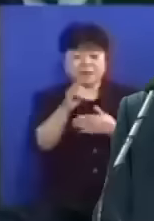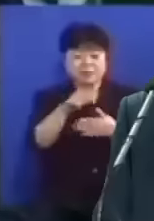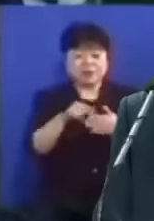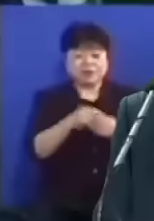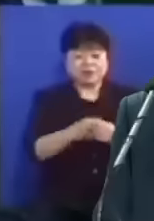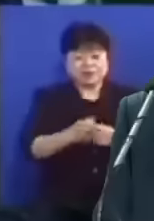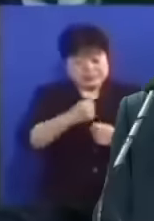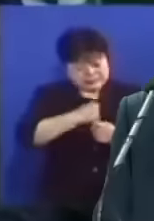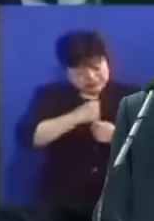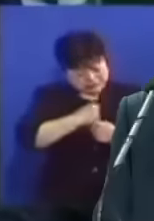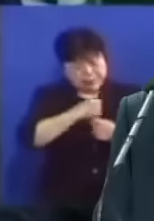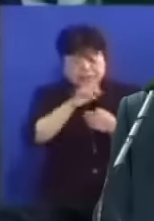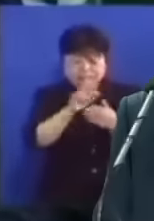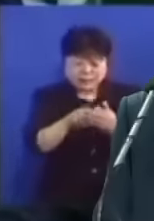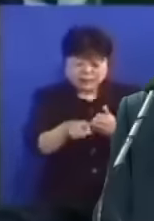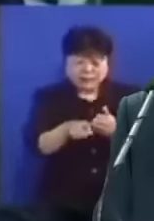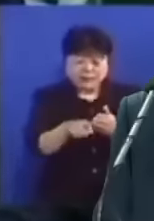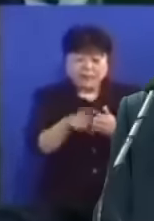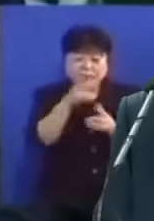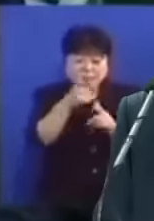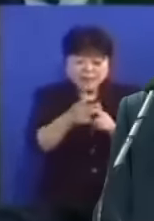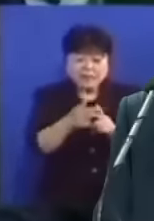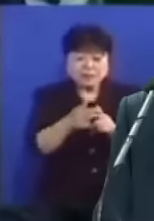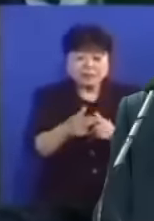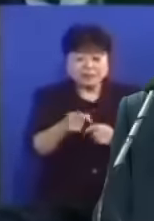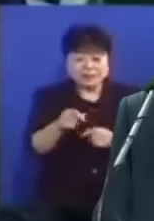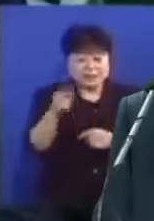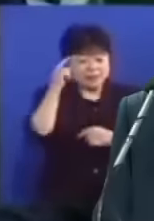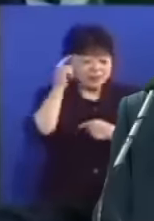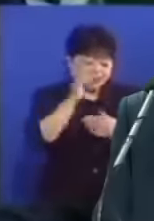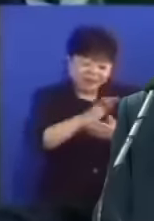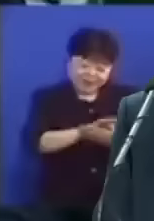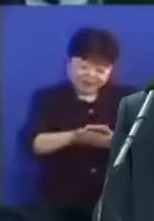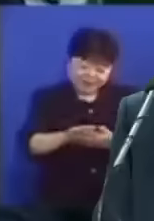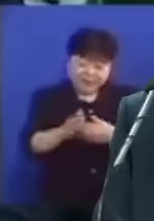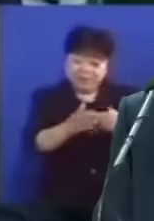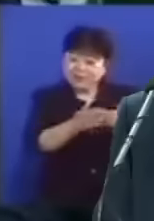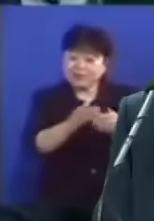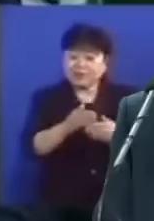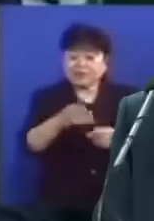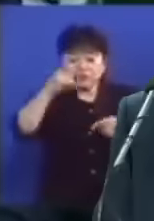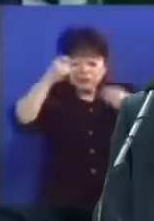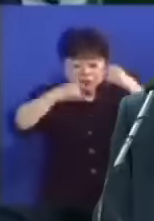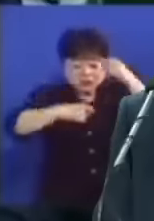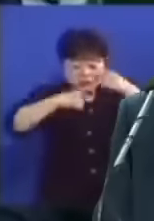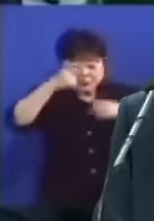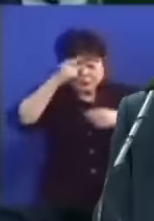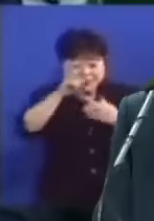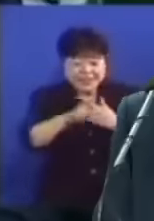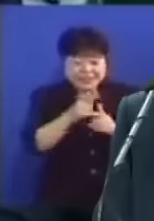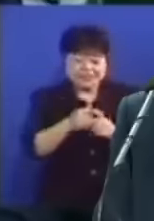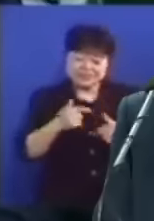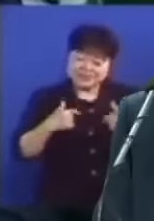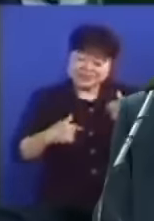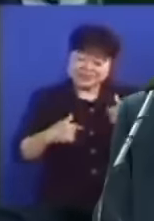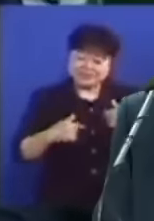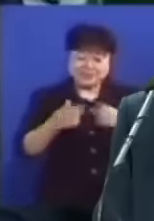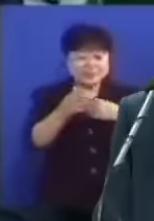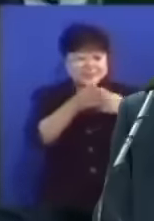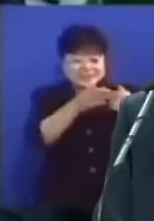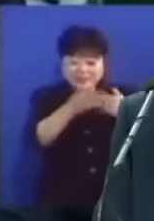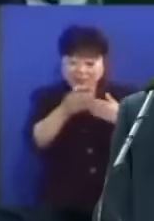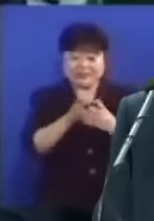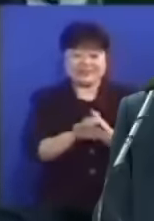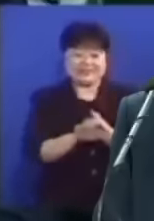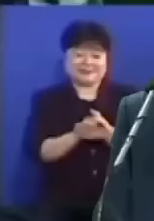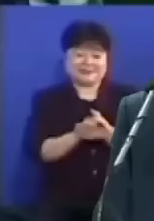마음이 굉장히 답답할 때 예수님의 평안을 체험할 수 있는 것입니다. 슬플 때 예수님의 기쁨을 체험할 수 있는